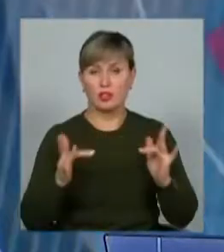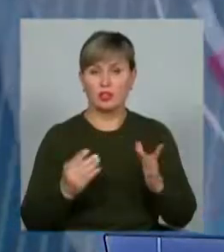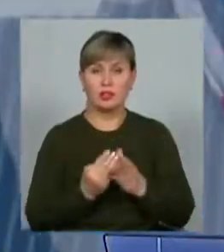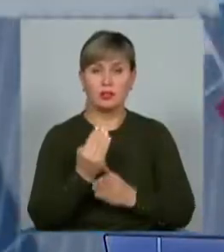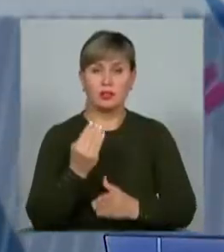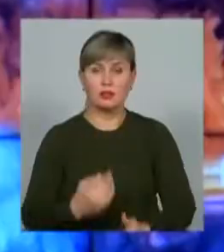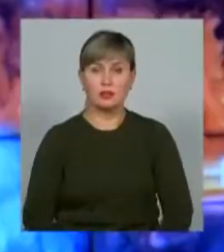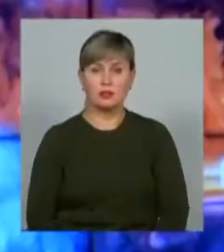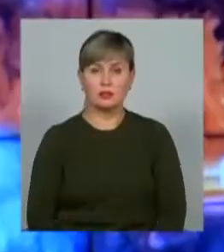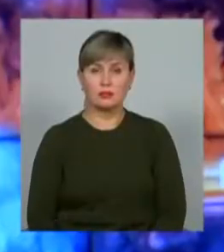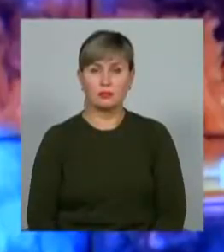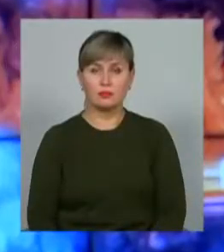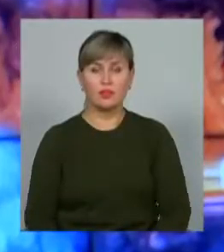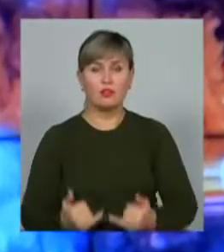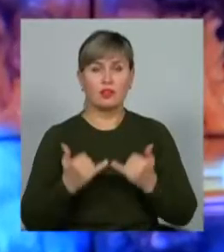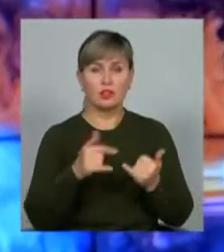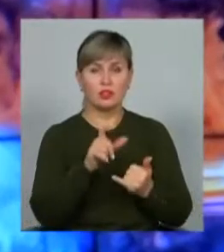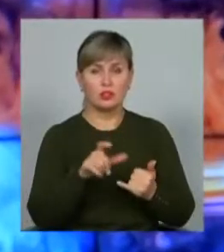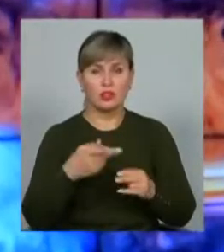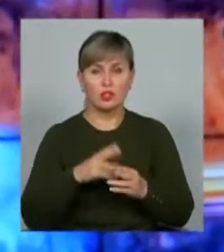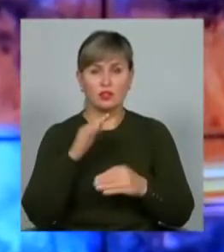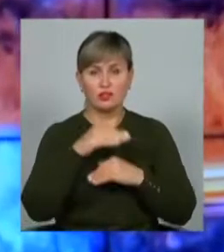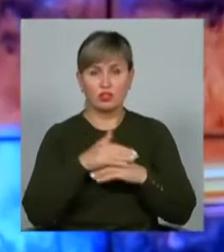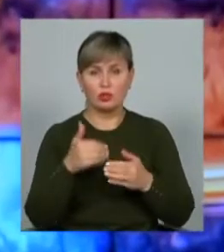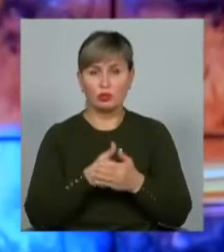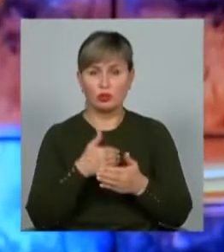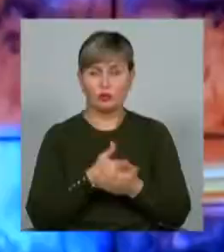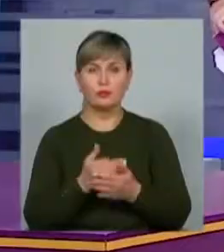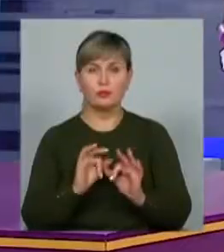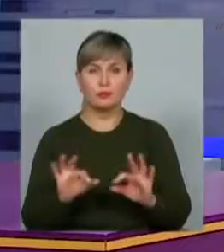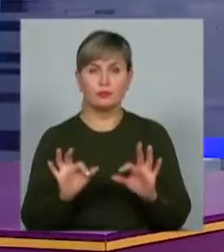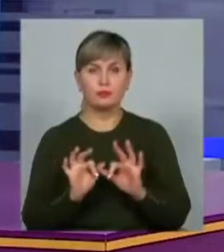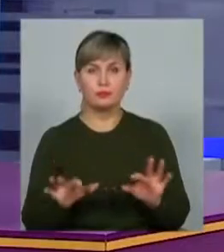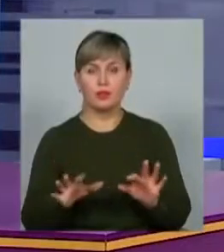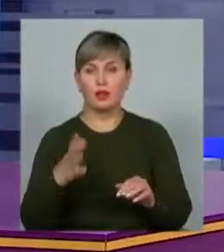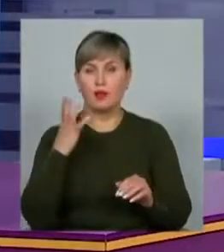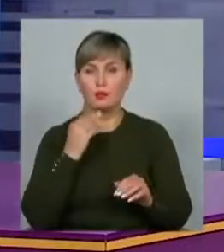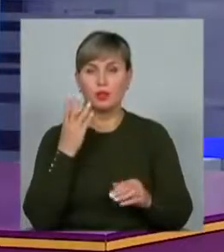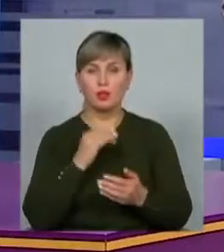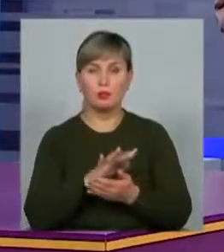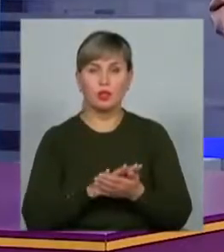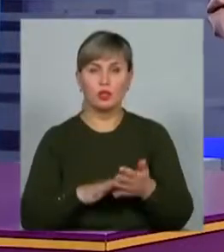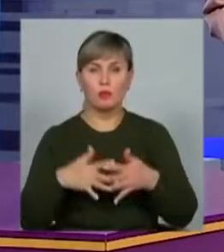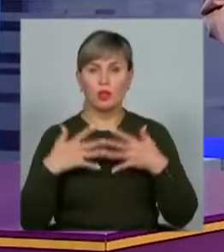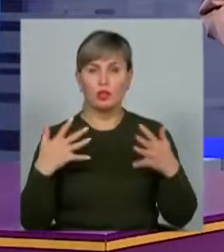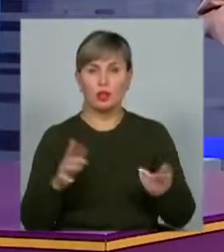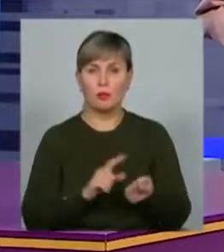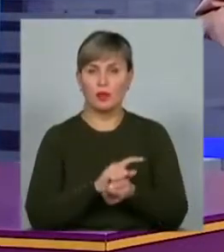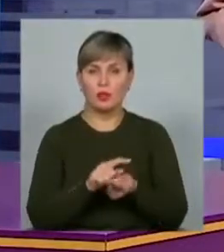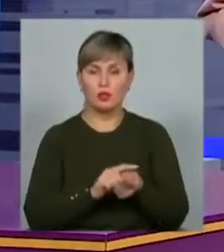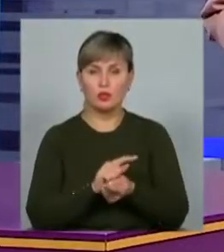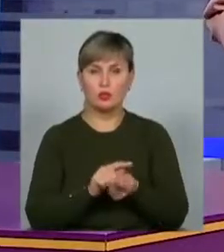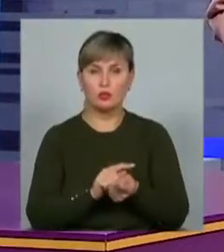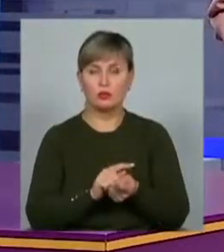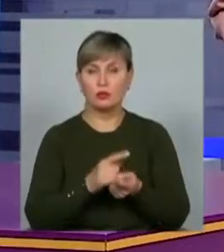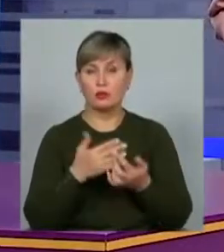News. Уважаемые телезрители, это вечерние новости, не переключайтесь. В Алматы продолжается масштабная модернизация библиотек